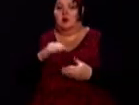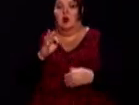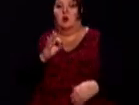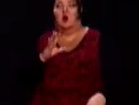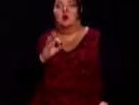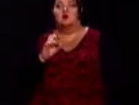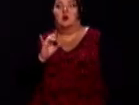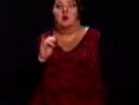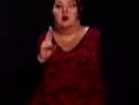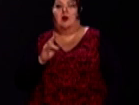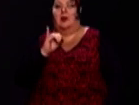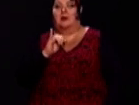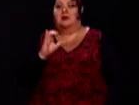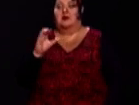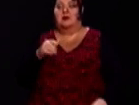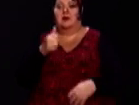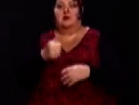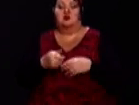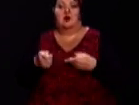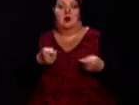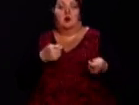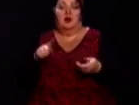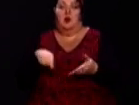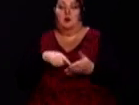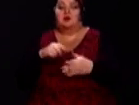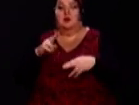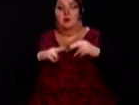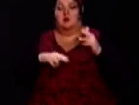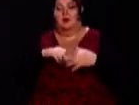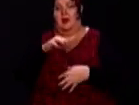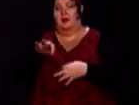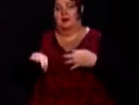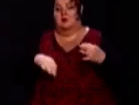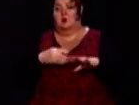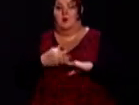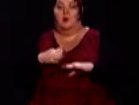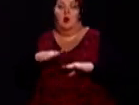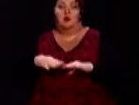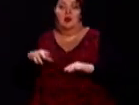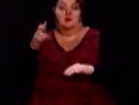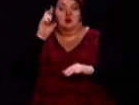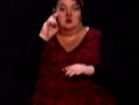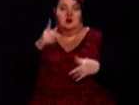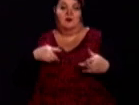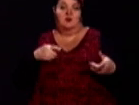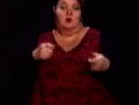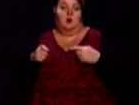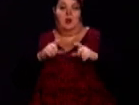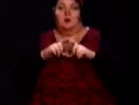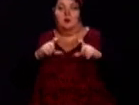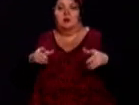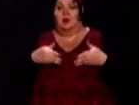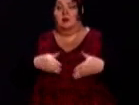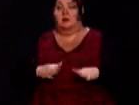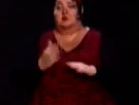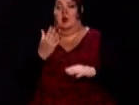Особік Ірина Станіславівна, начальниця управління містобудування та архітектури Полтавської обласної державної адміністрації. Народилася